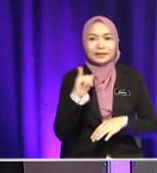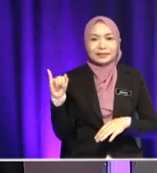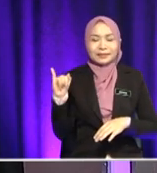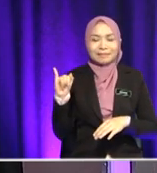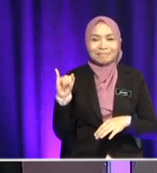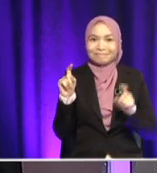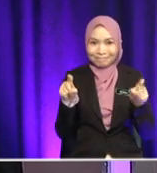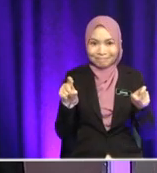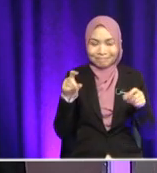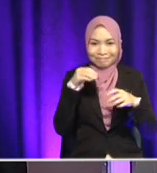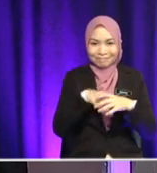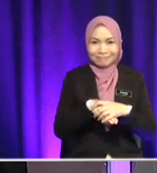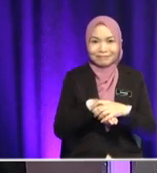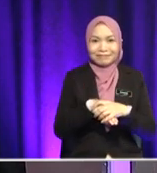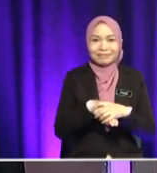perusahaan